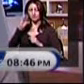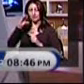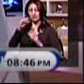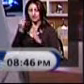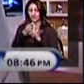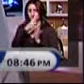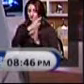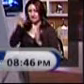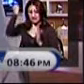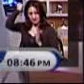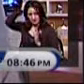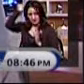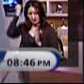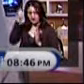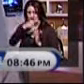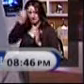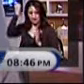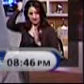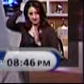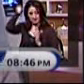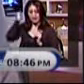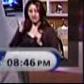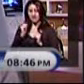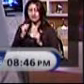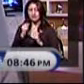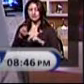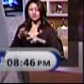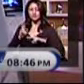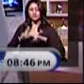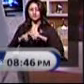صعيدي، والمنطقة دي مختلط فيها الصعيدة بالنوبيين.